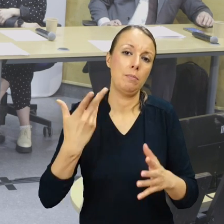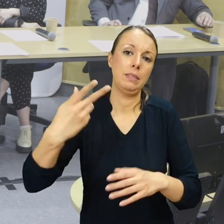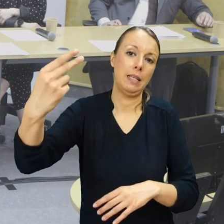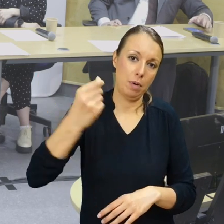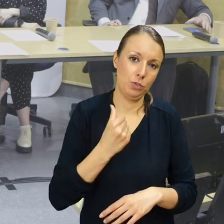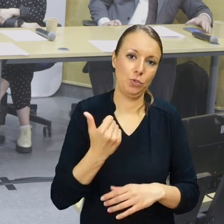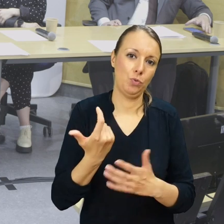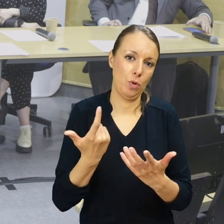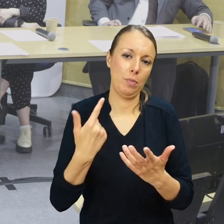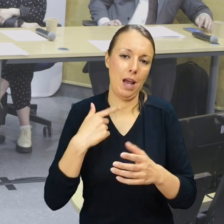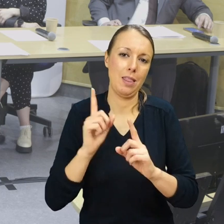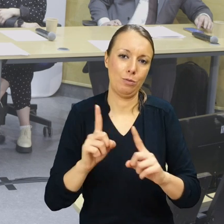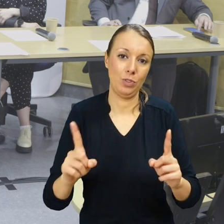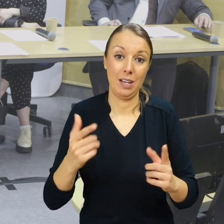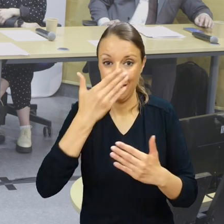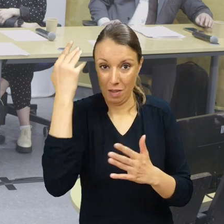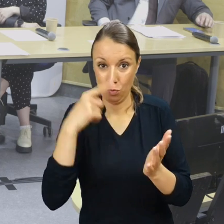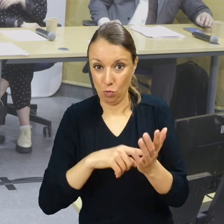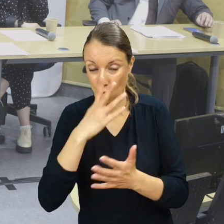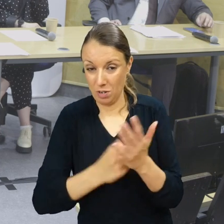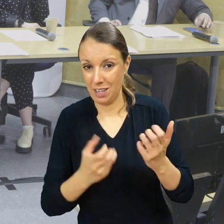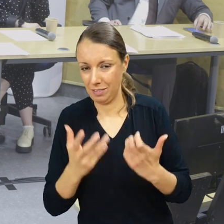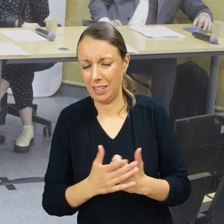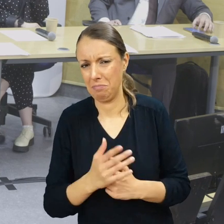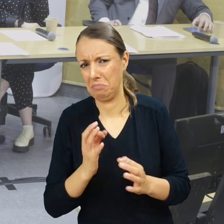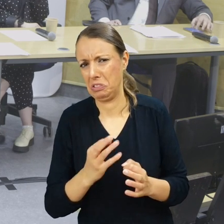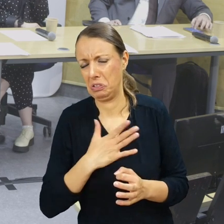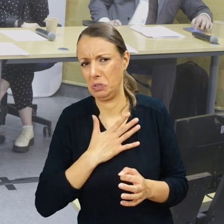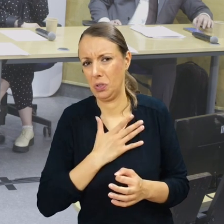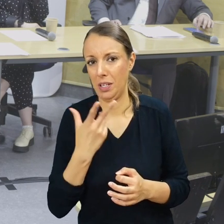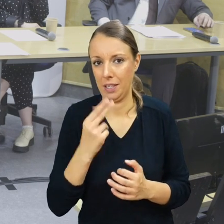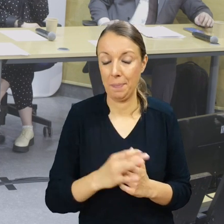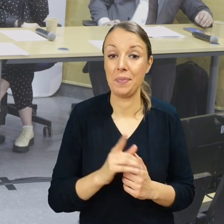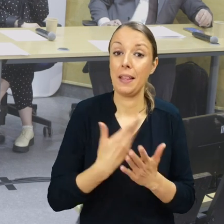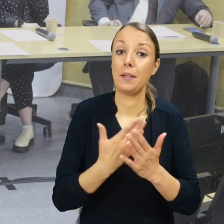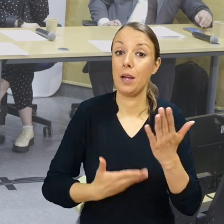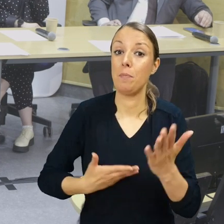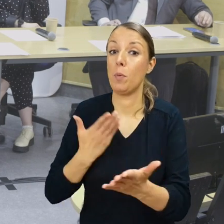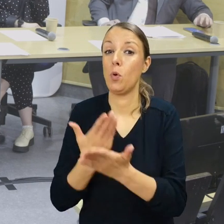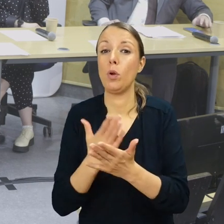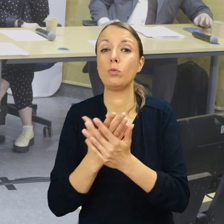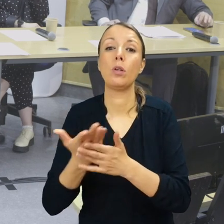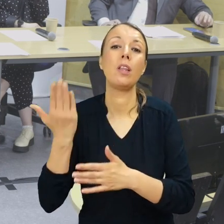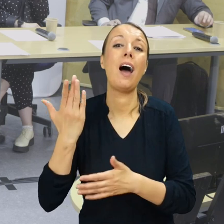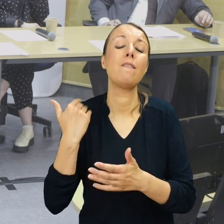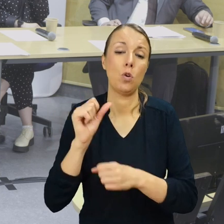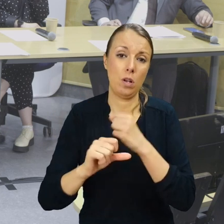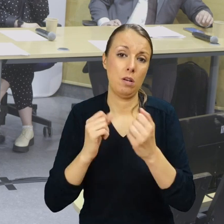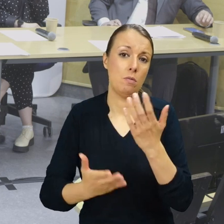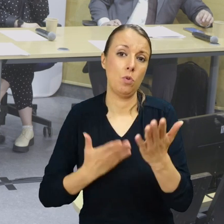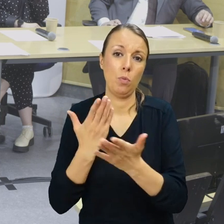wygląda na to, że nie. I dlatego ja proponuję to, co proponowałem też od kilku lat, żeby zgodnie z zasadami